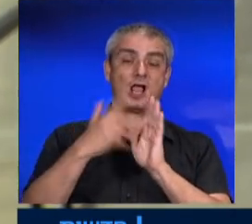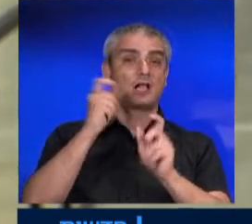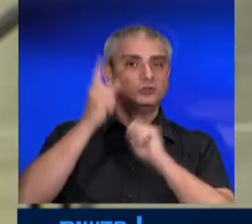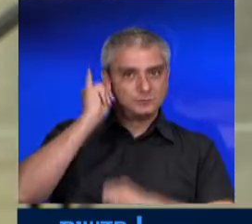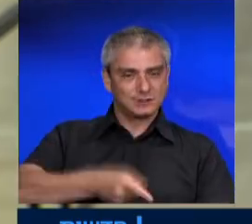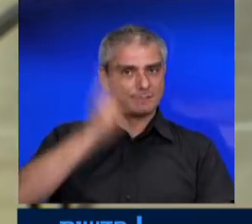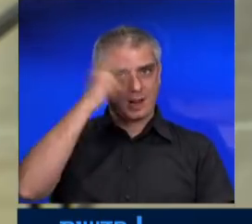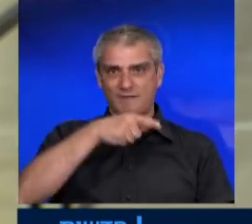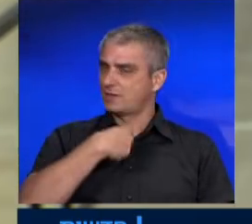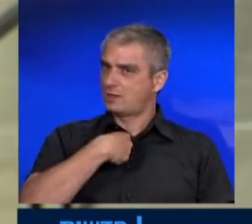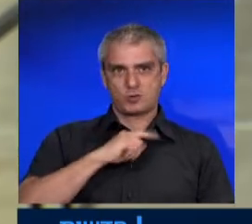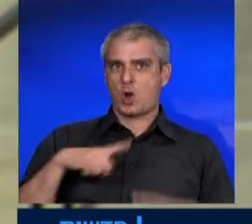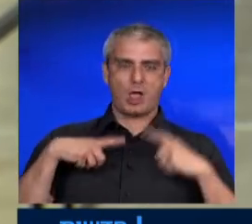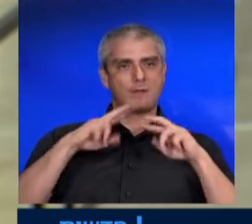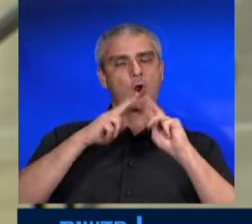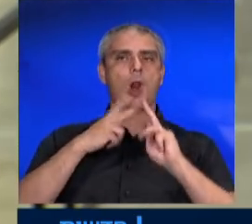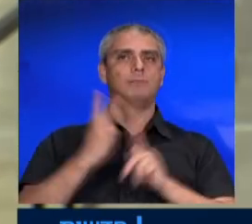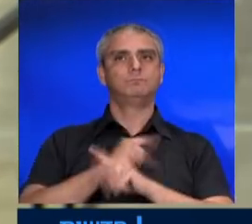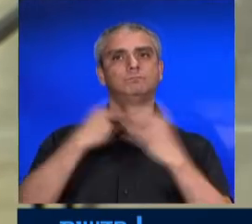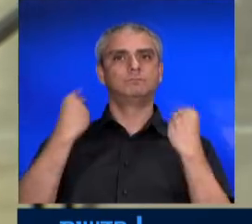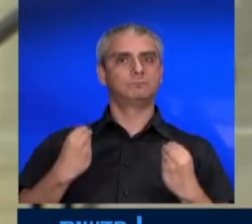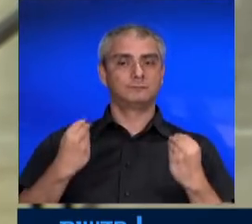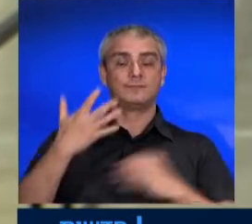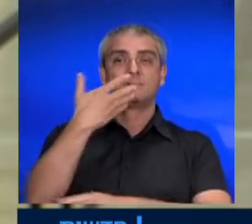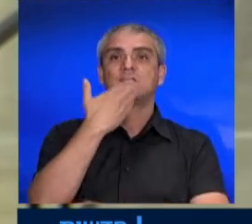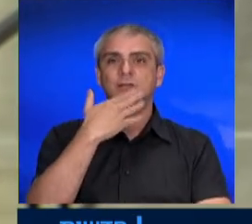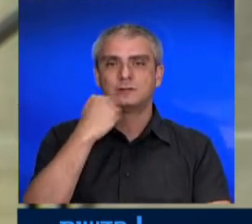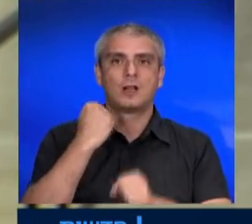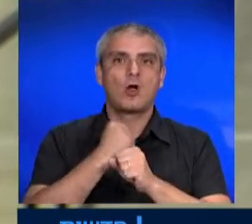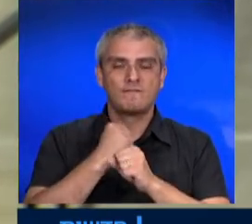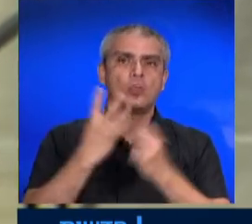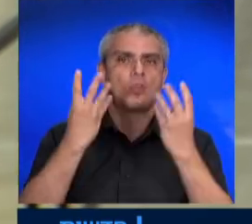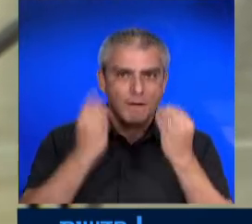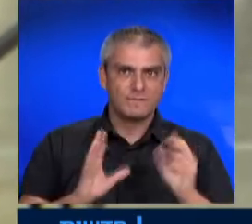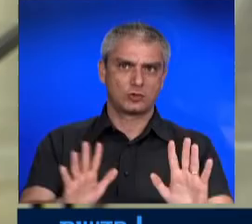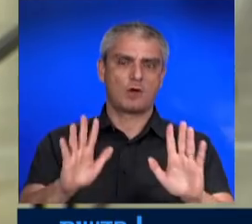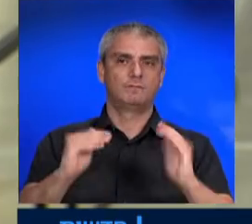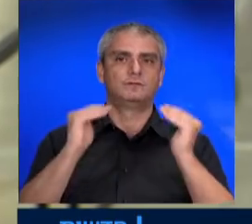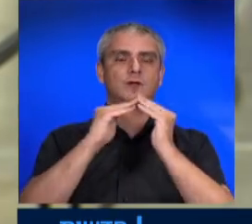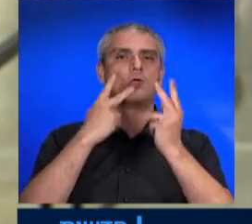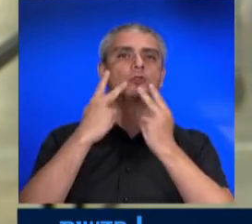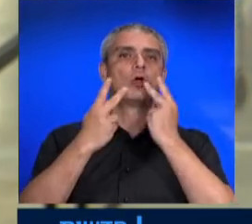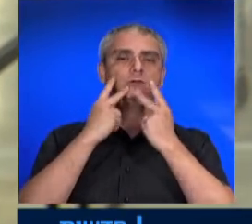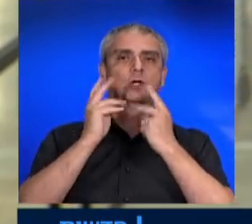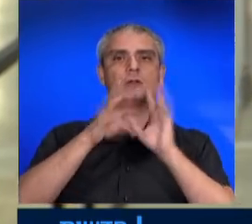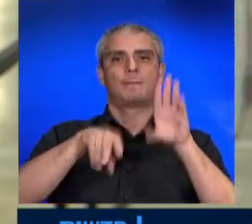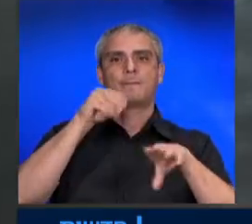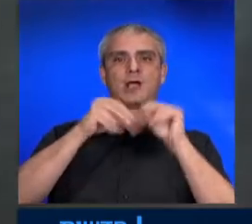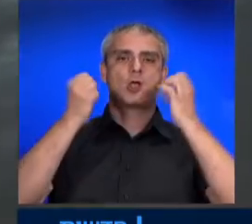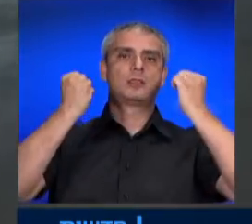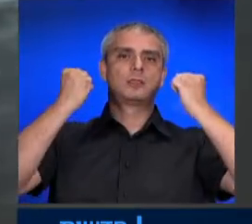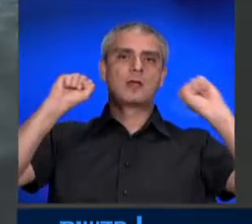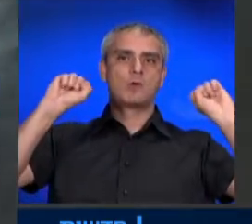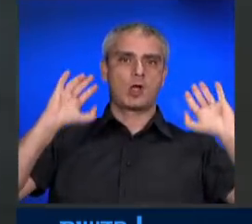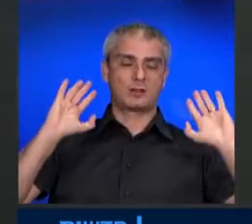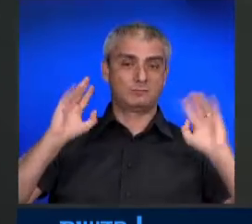להבין שאנחנו לא חיים בעולם אידיאלי. מדינת ישראל מתנהלת, וטוב שכך, על פי תוצאות בחירות דמוקרטיות.